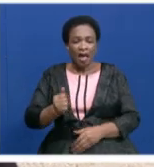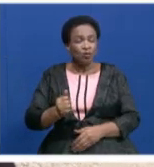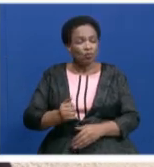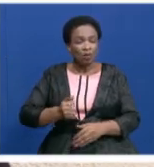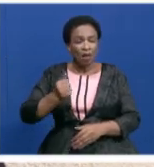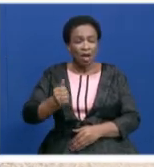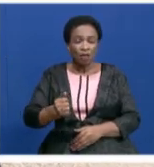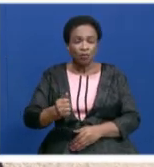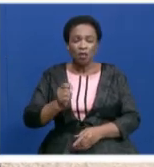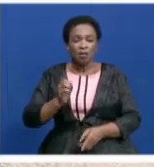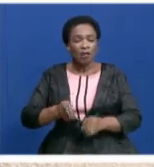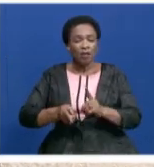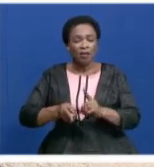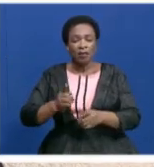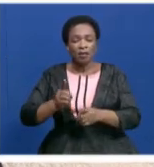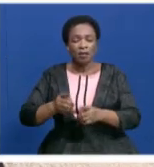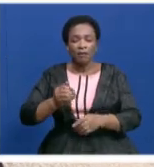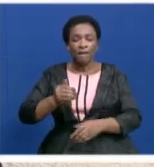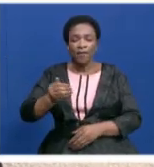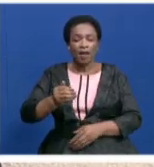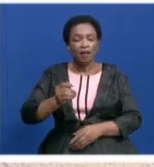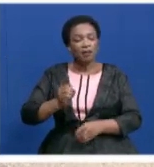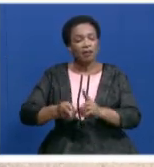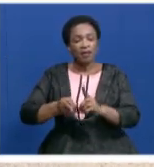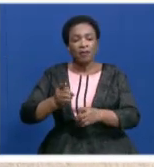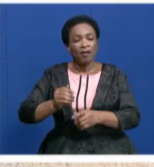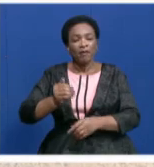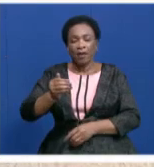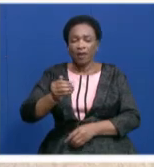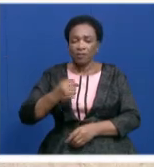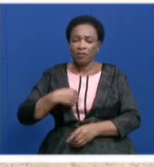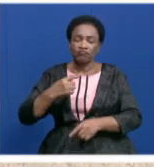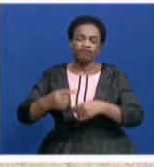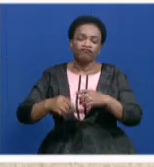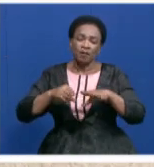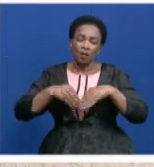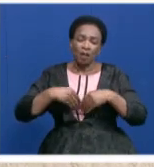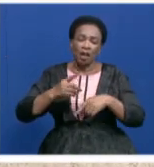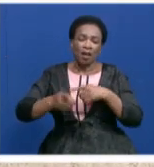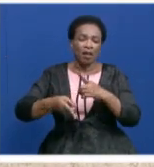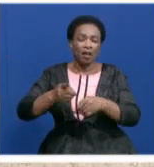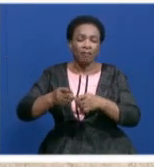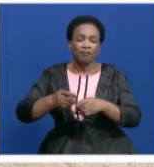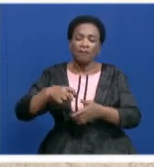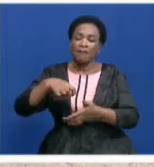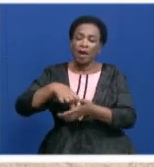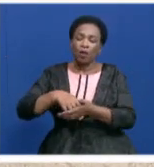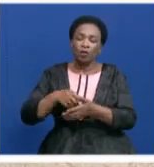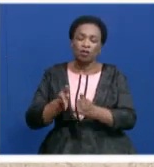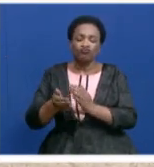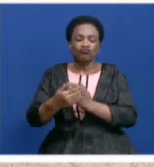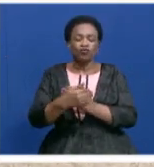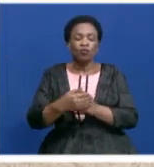sasa tema mbele naa mbele tema mbele naa mbele akan nyuma tenki ak piga magti